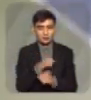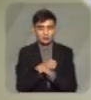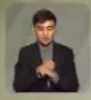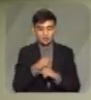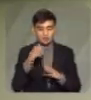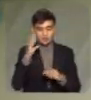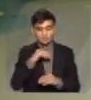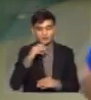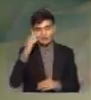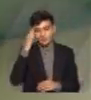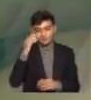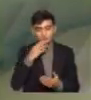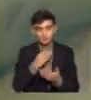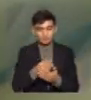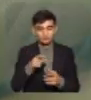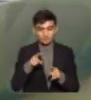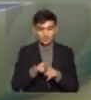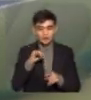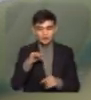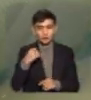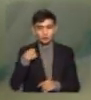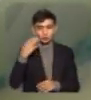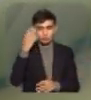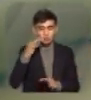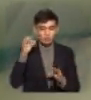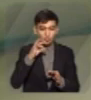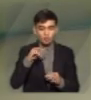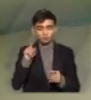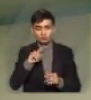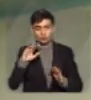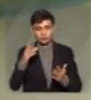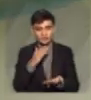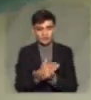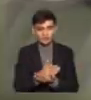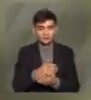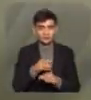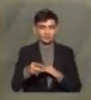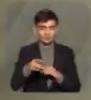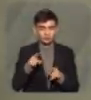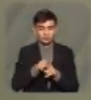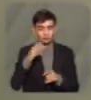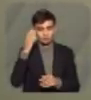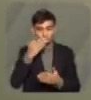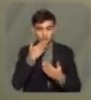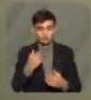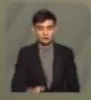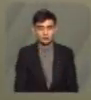отдыхает голова. Ты не думаешь о всем том, что происходит за кортом.